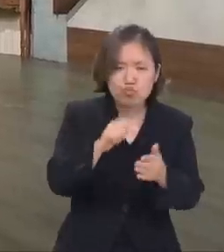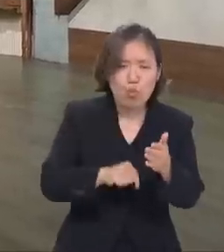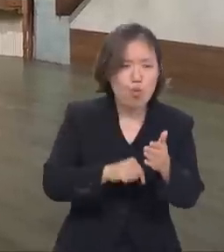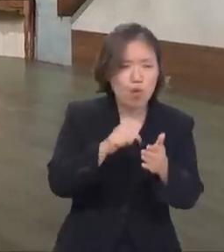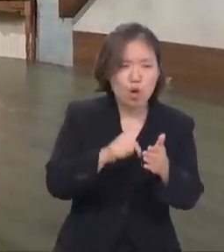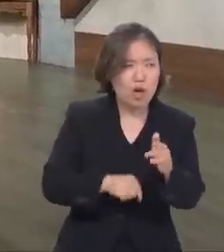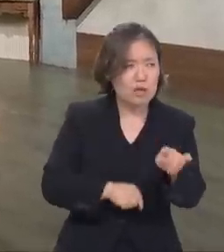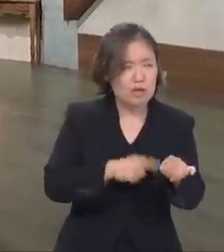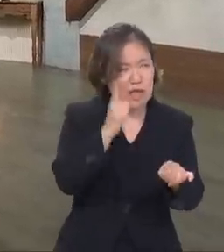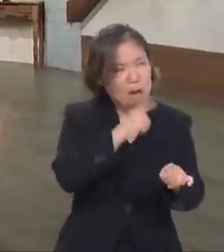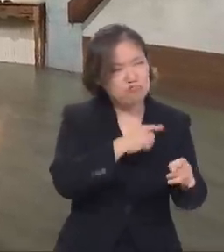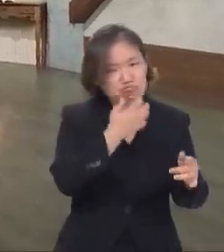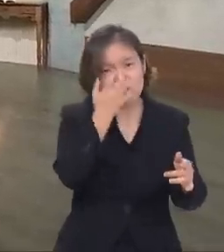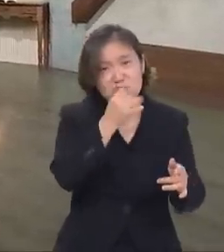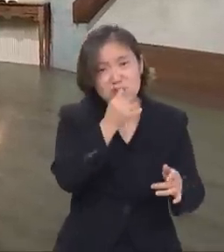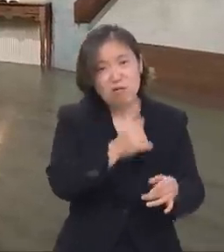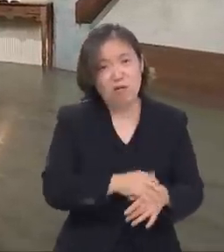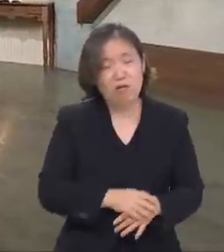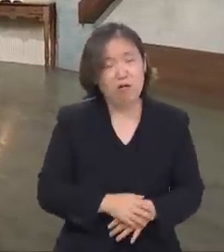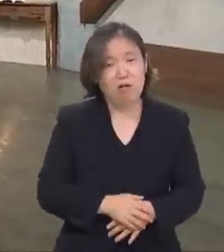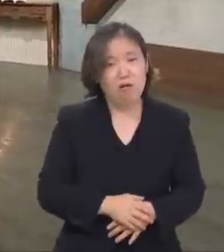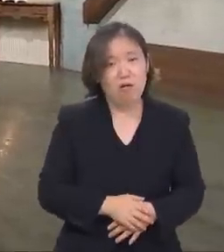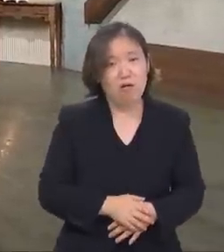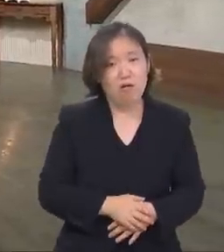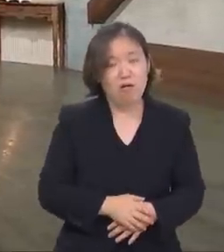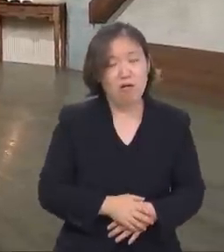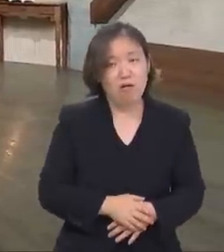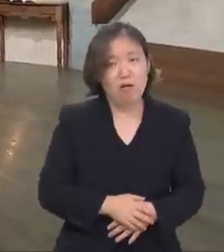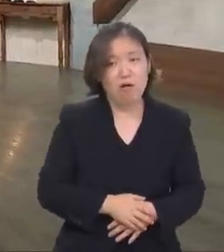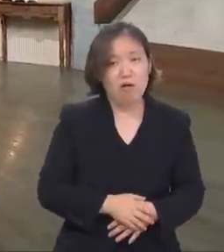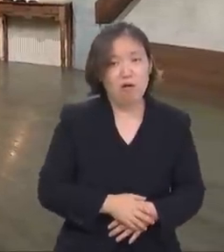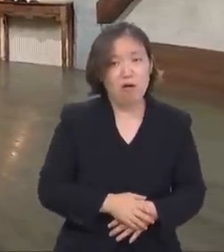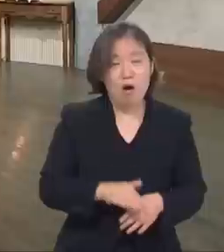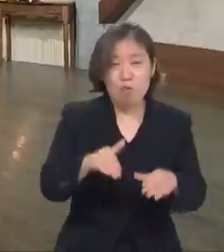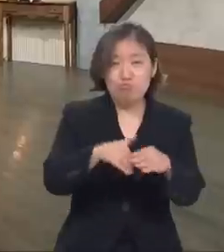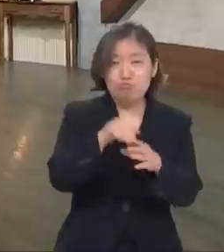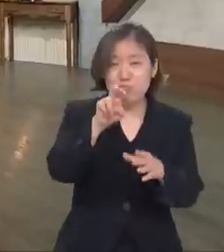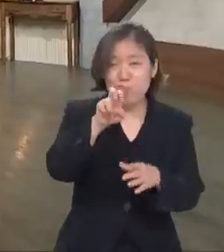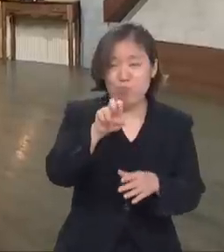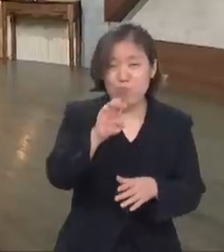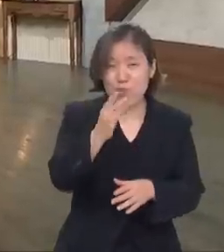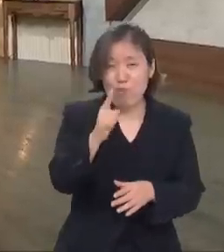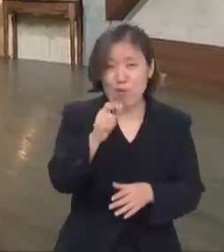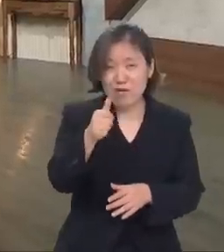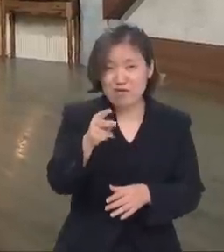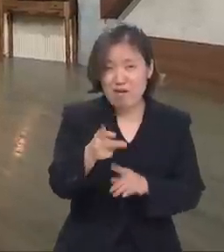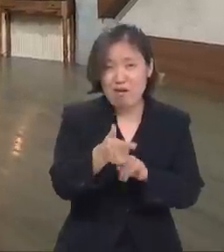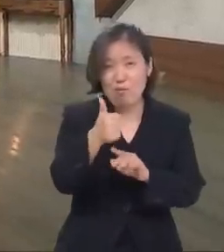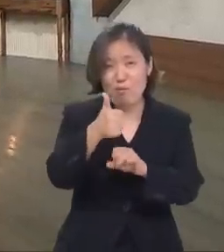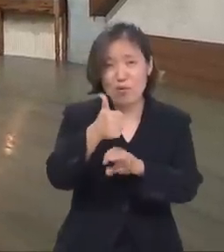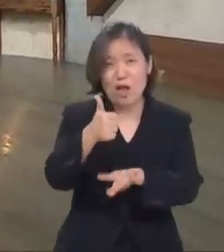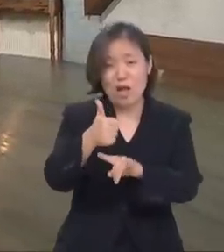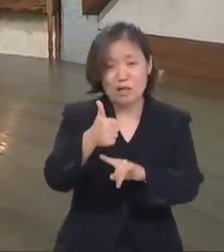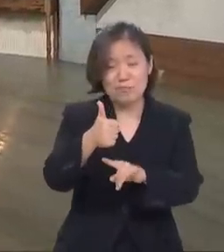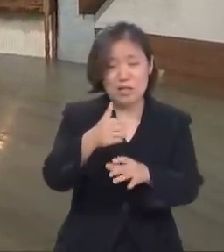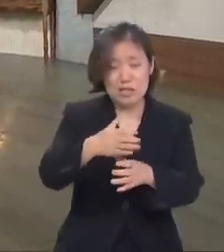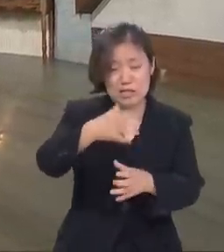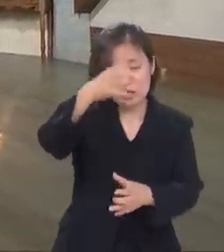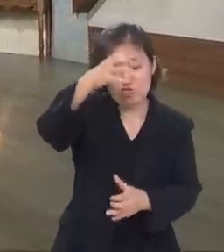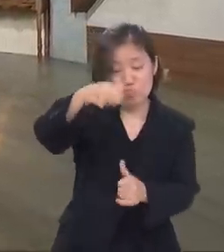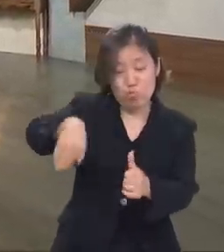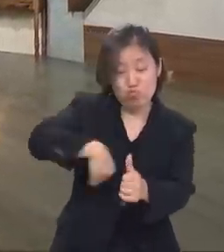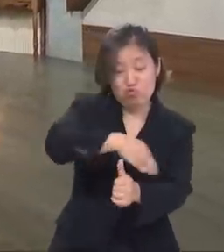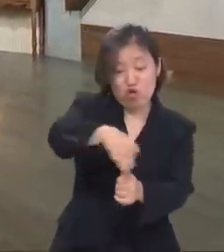너무 꿈자리가 안 좋아요 이상해요 아이 보형보살님이 기둥에 묶여 가지고 고초를